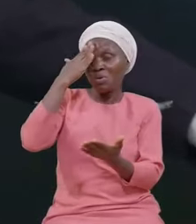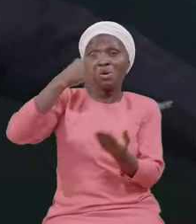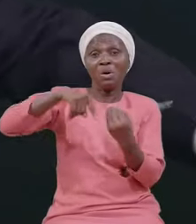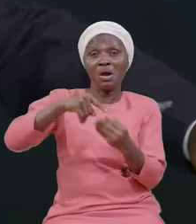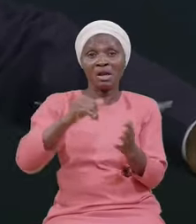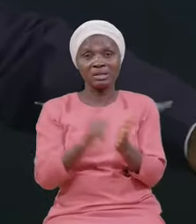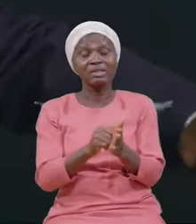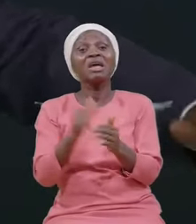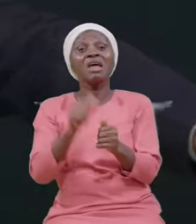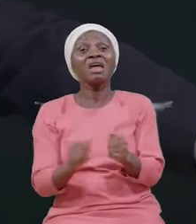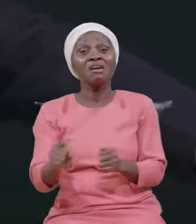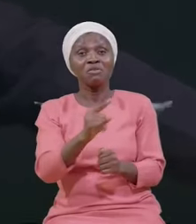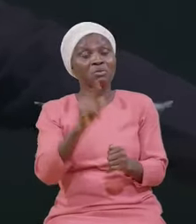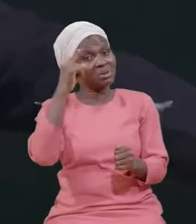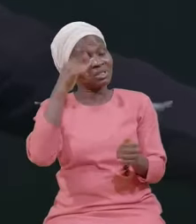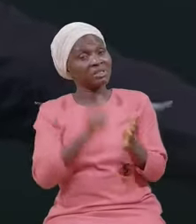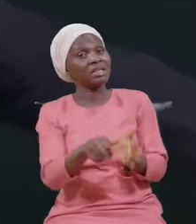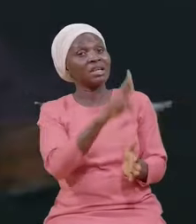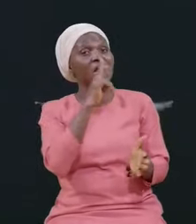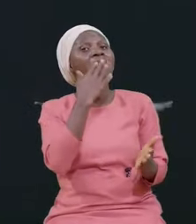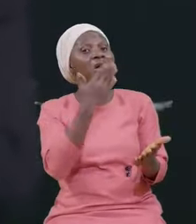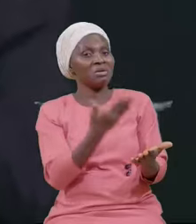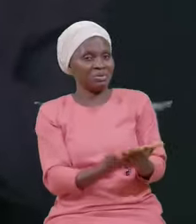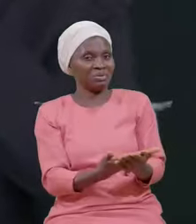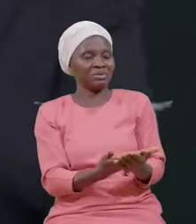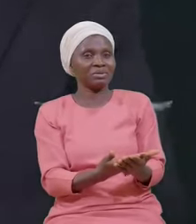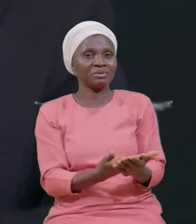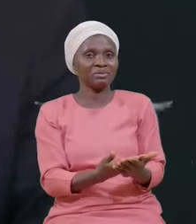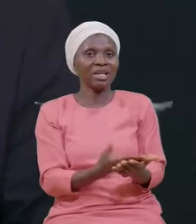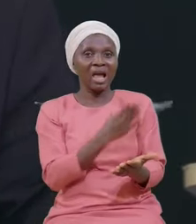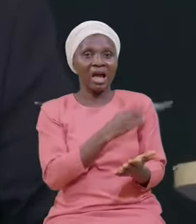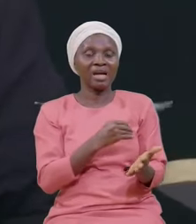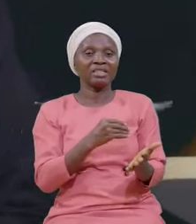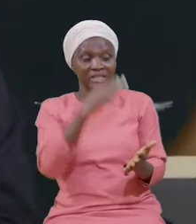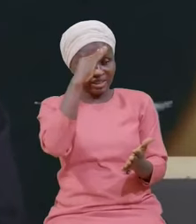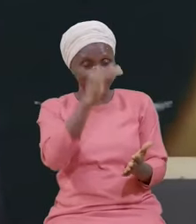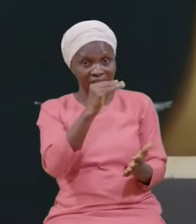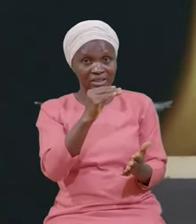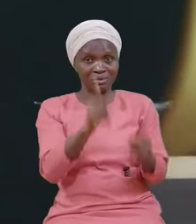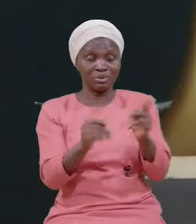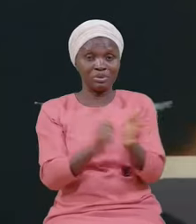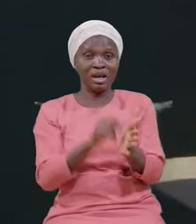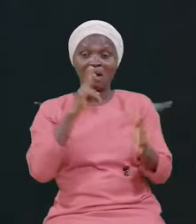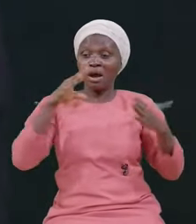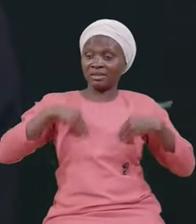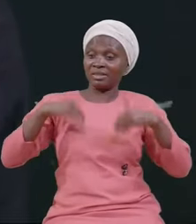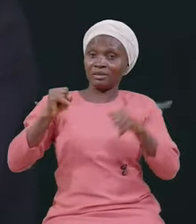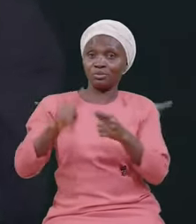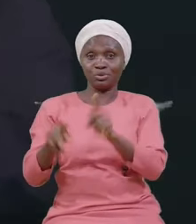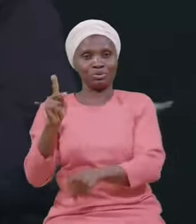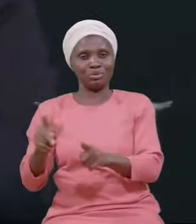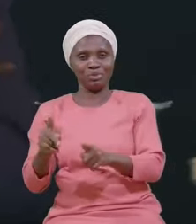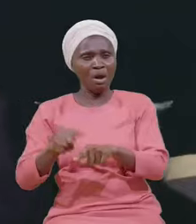Et tout le monde vient accepte. Que c'est acceptable pour eux, mais Christ, Jésus,